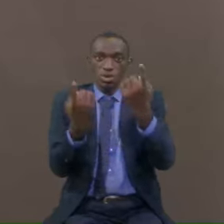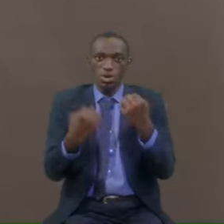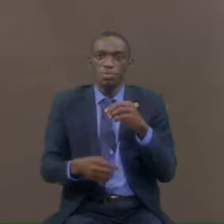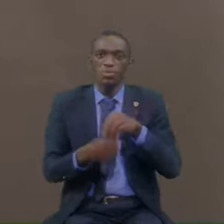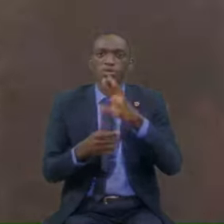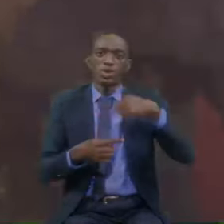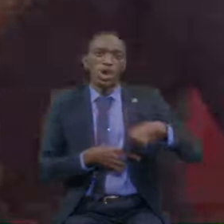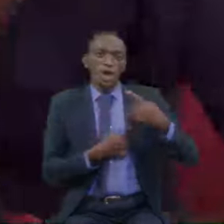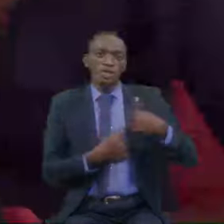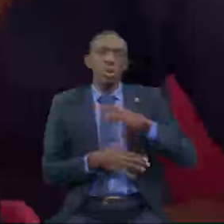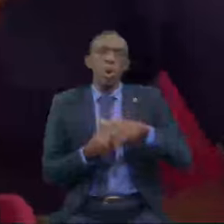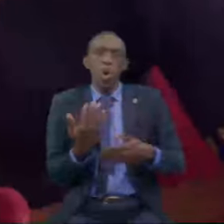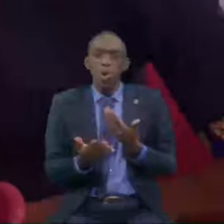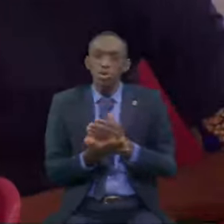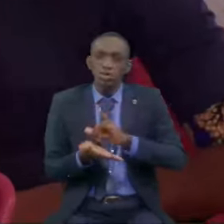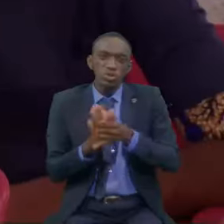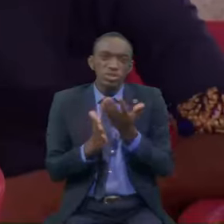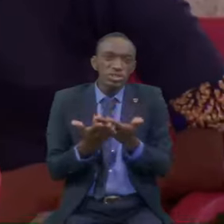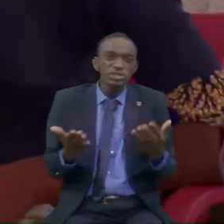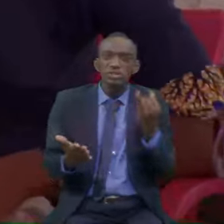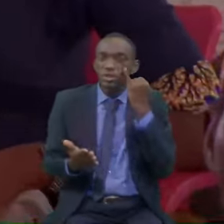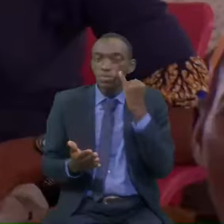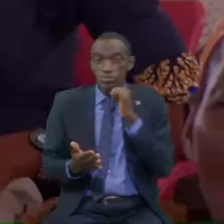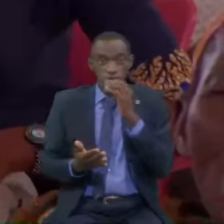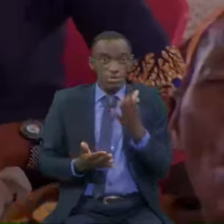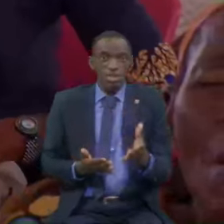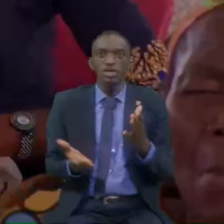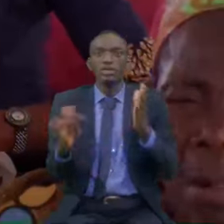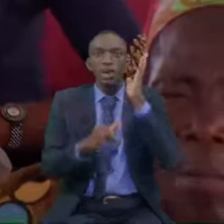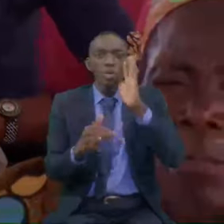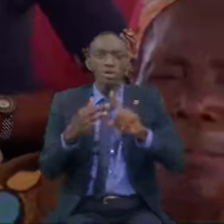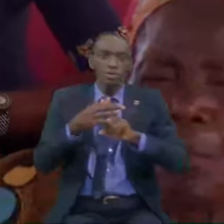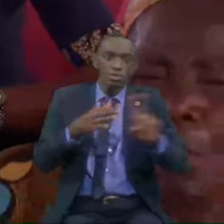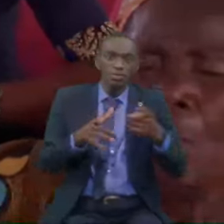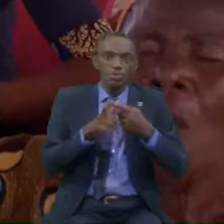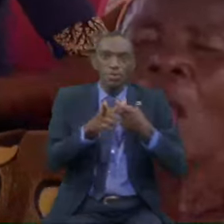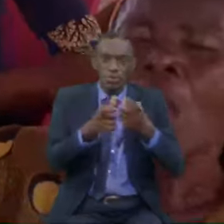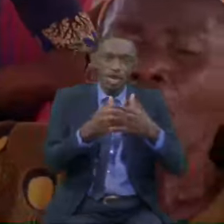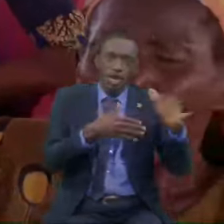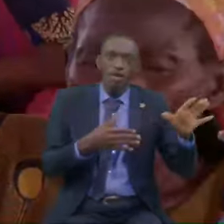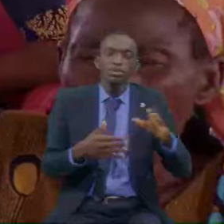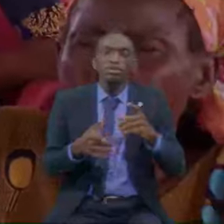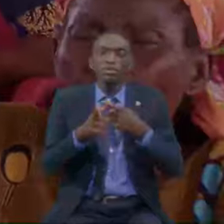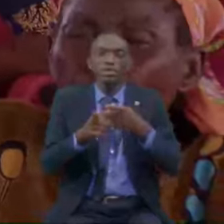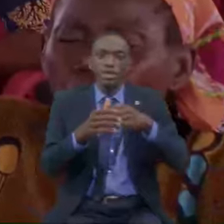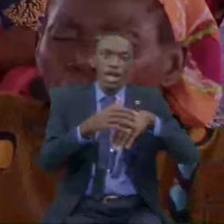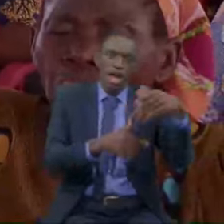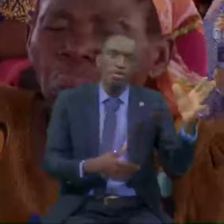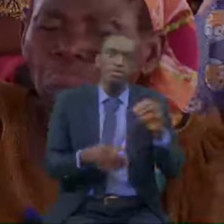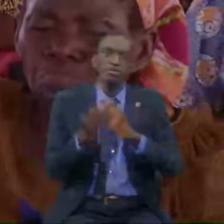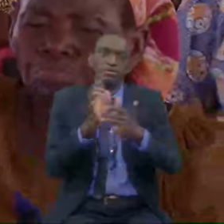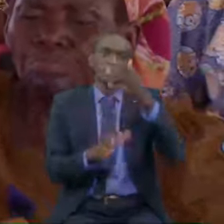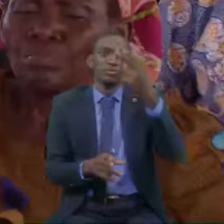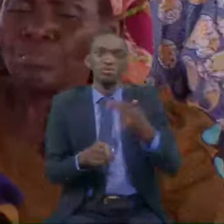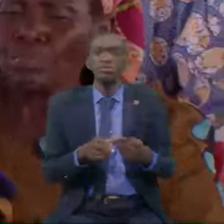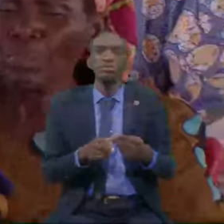ces choses qui sont cachées, qui ne doivent pas être là-bas, ils vont sortir. Ils vont fuir. Ils vont sortir.